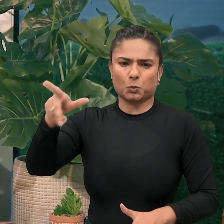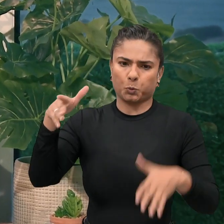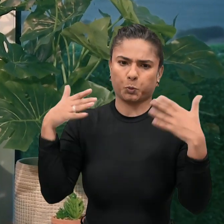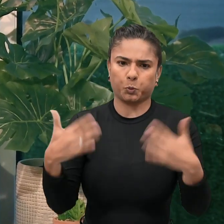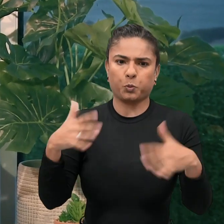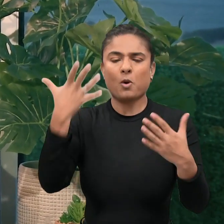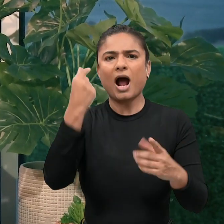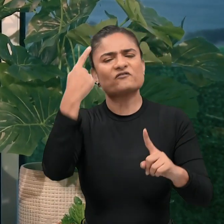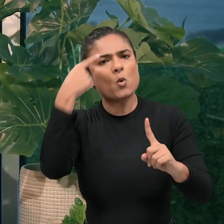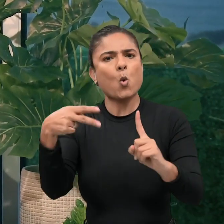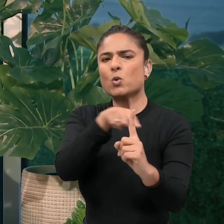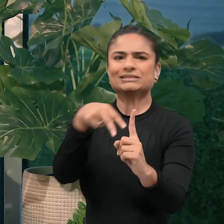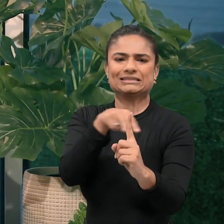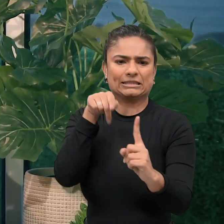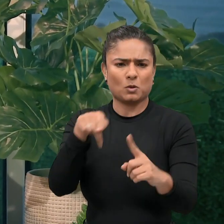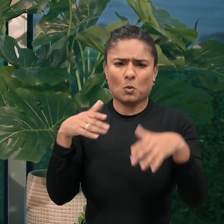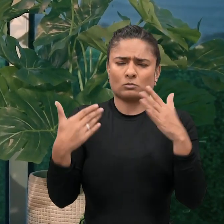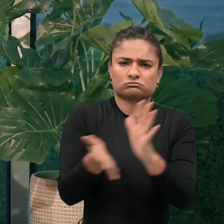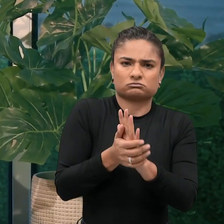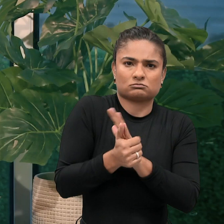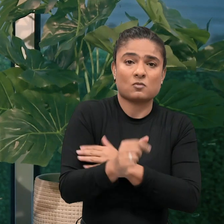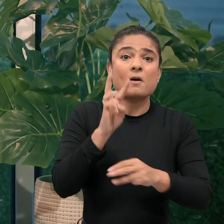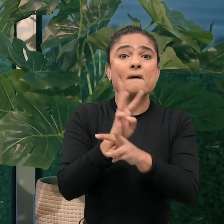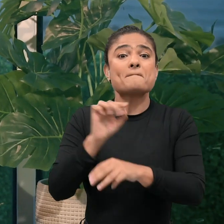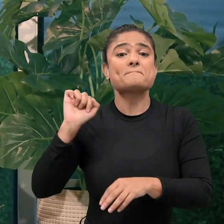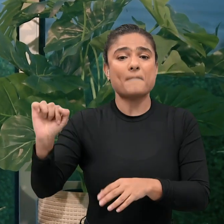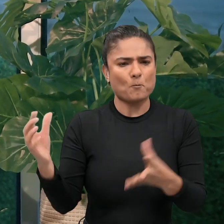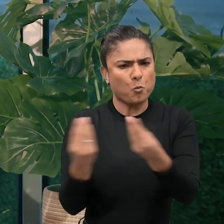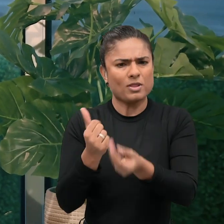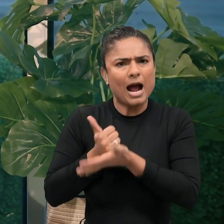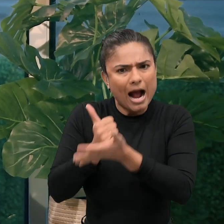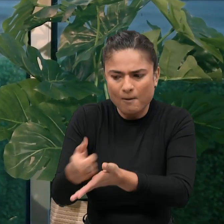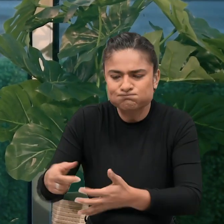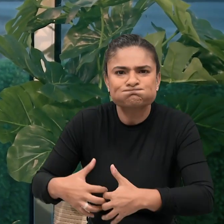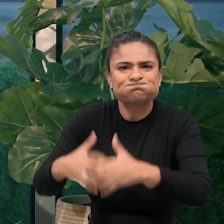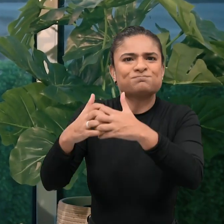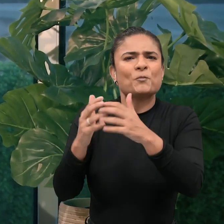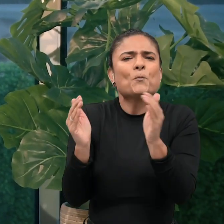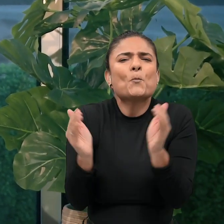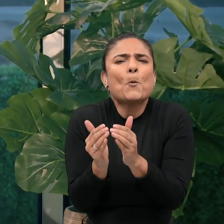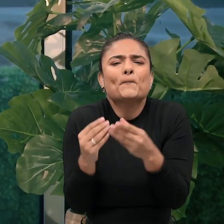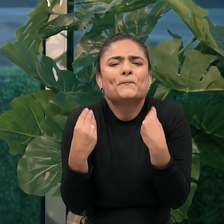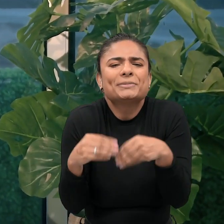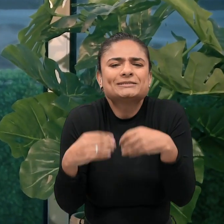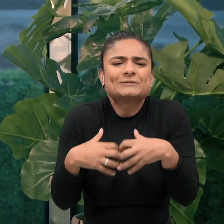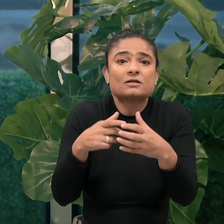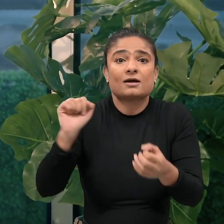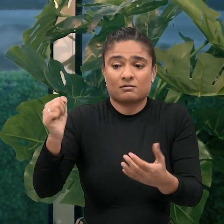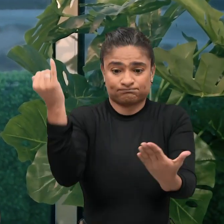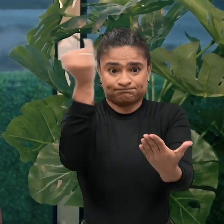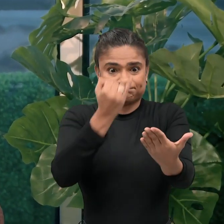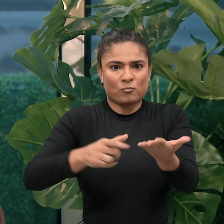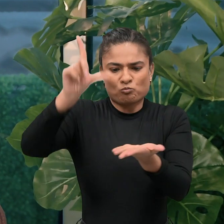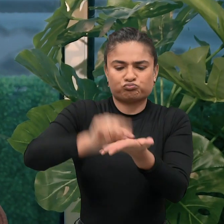fantastiese kunstenaar wat ook autisties is. Sy ma Antoinette het hom gehelp om 'n klein onderneming te begin waar hy